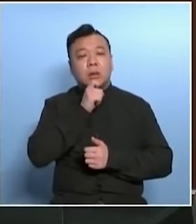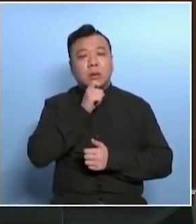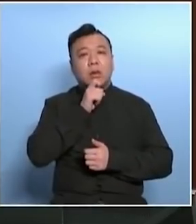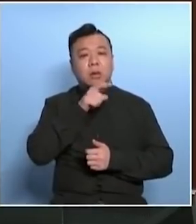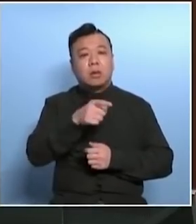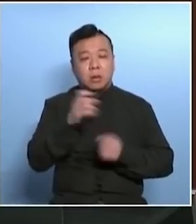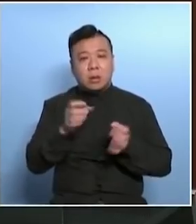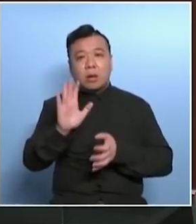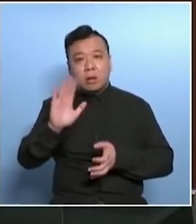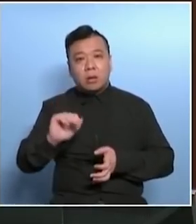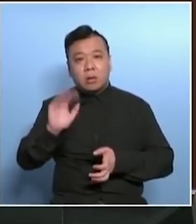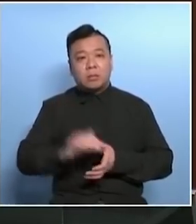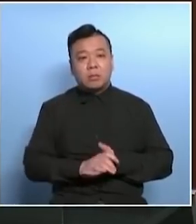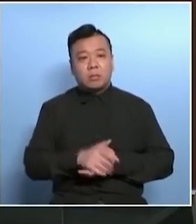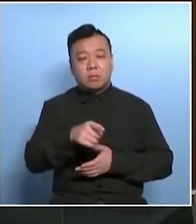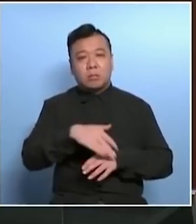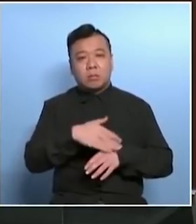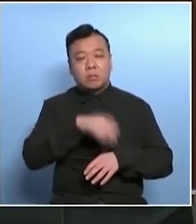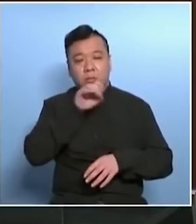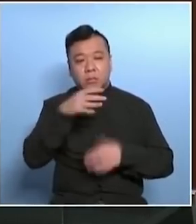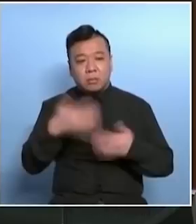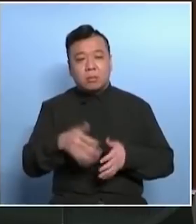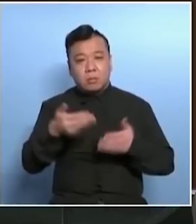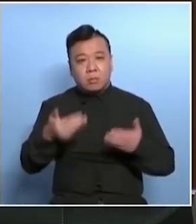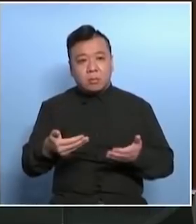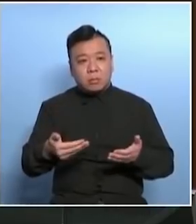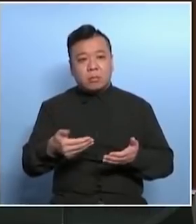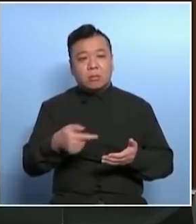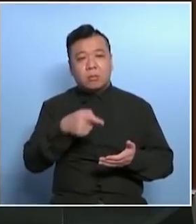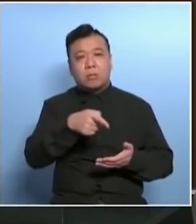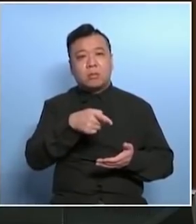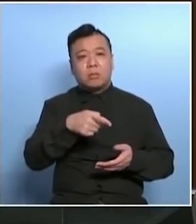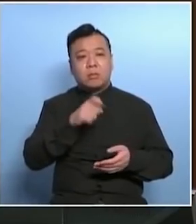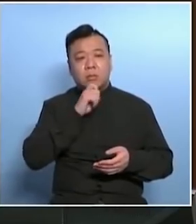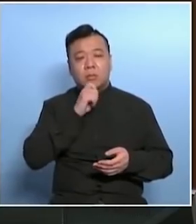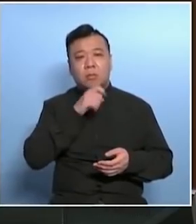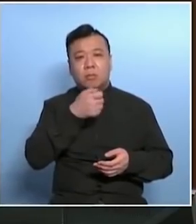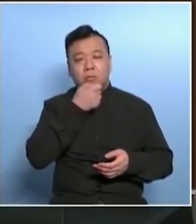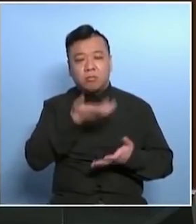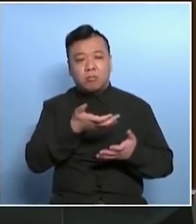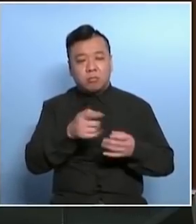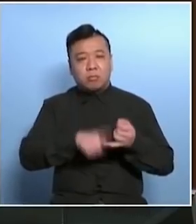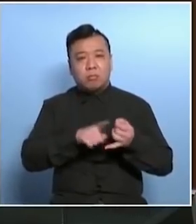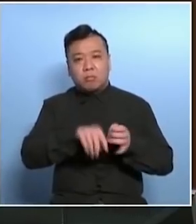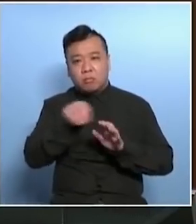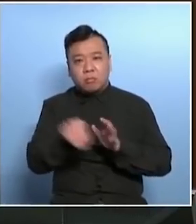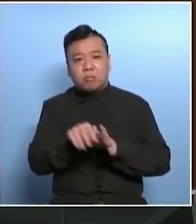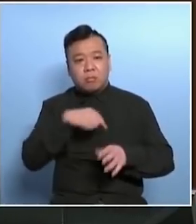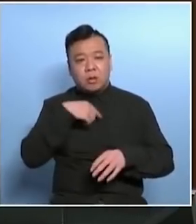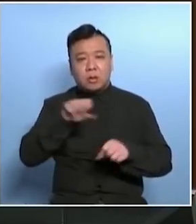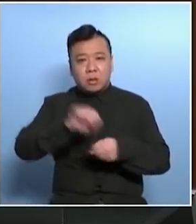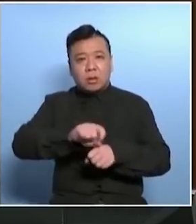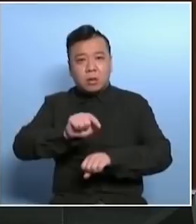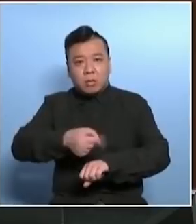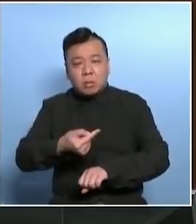咧，你可以傾噶。嗱，譬如我頭先講咗啦，今日如果係你即係中意嘅話，你咪放喺最嬲尾嗰度加半個鐘頭嚟傾